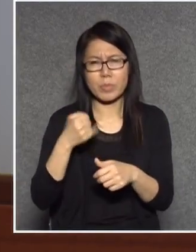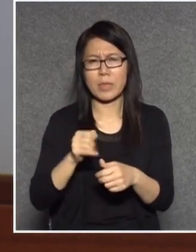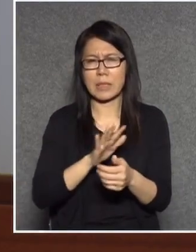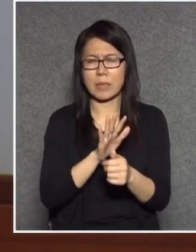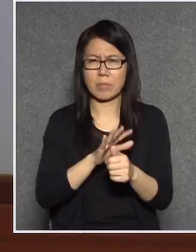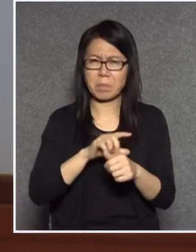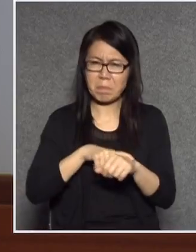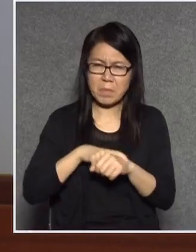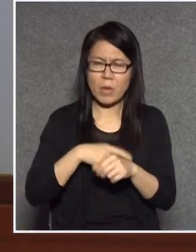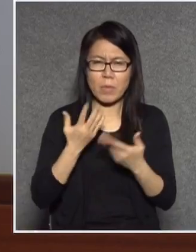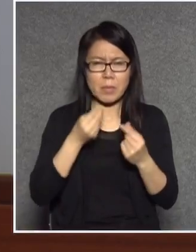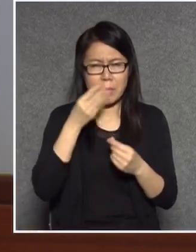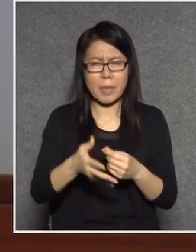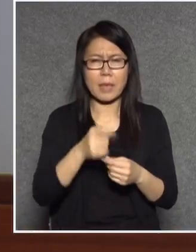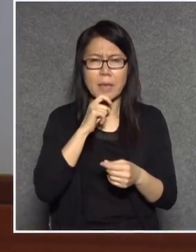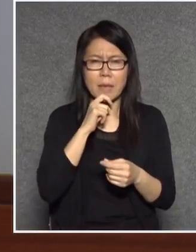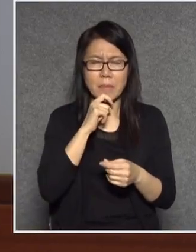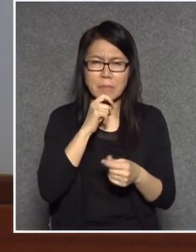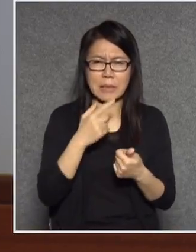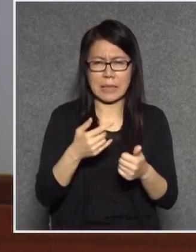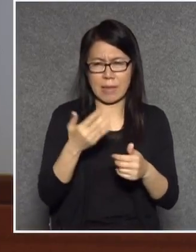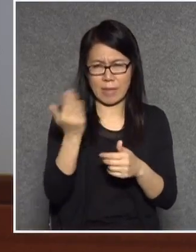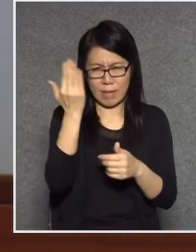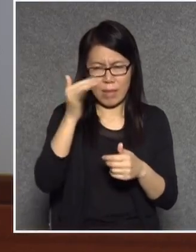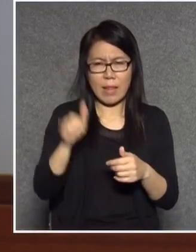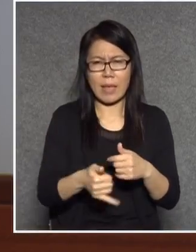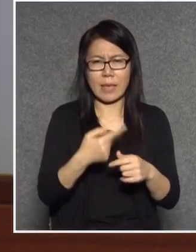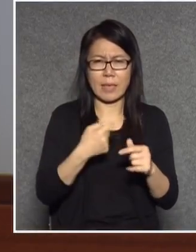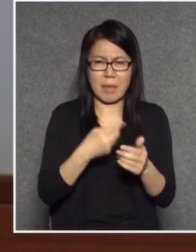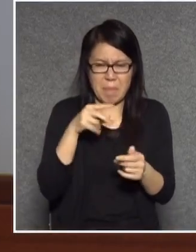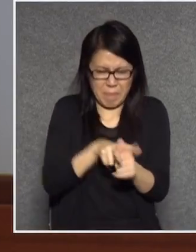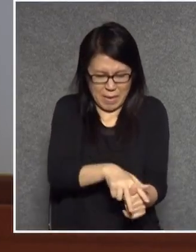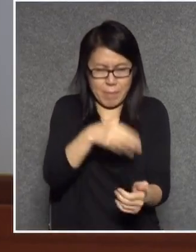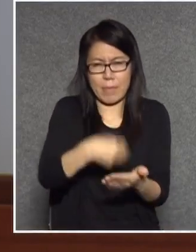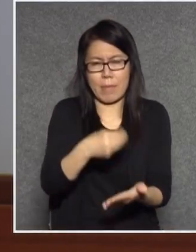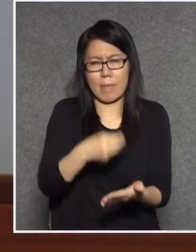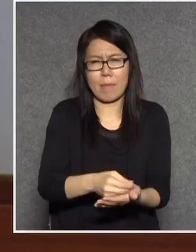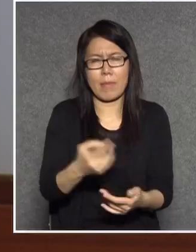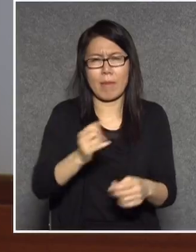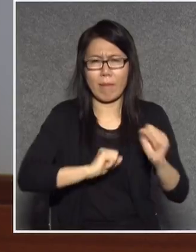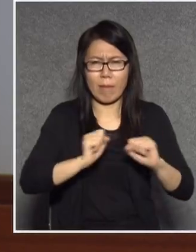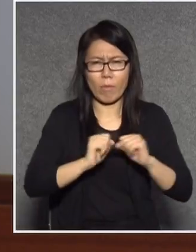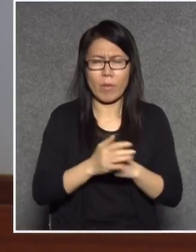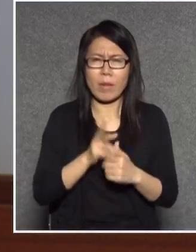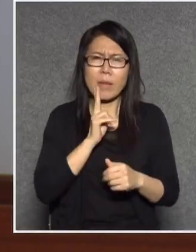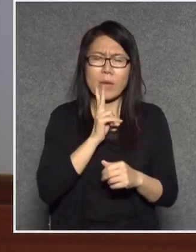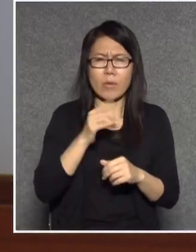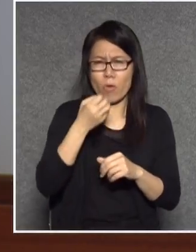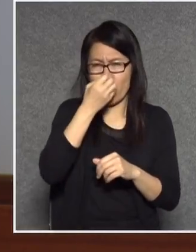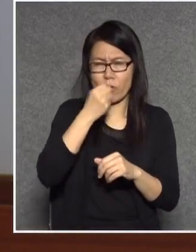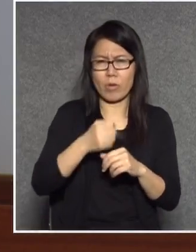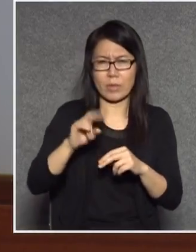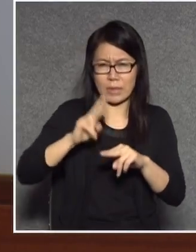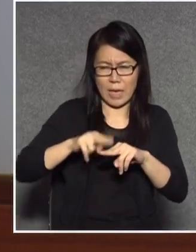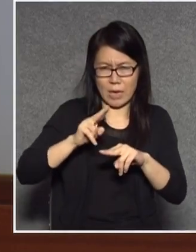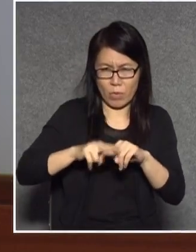相縱容這些劏客行為，竟然可以在香港出現了大陸導遊打死大陸